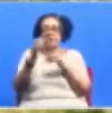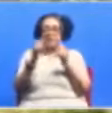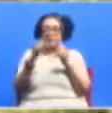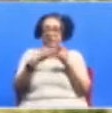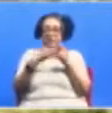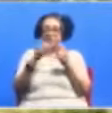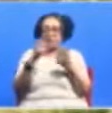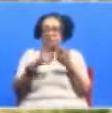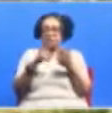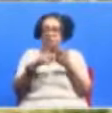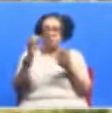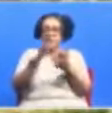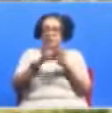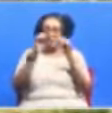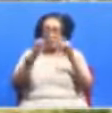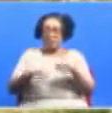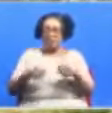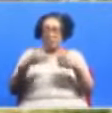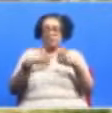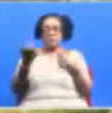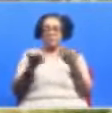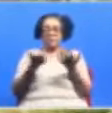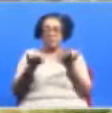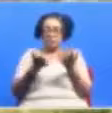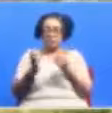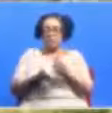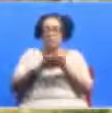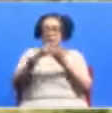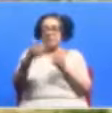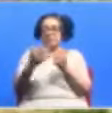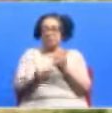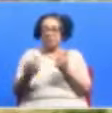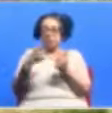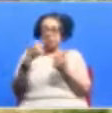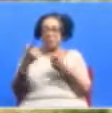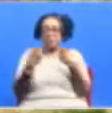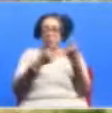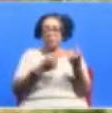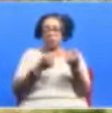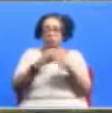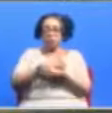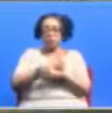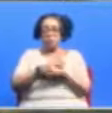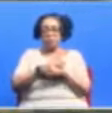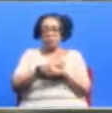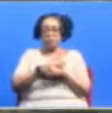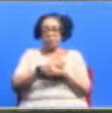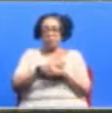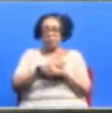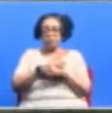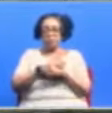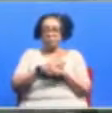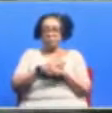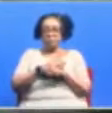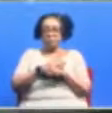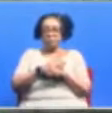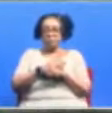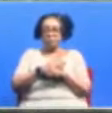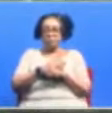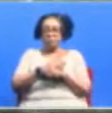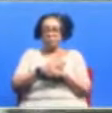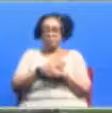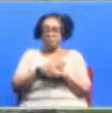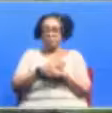miaka 18 waweze kupata kipato na kusaidia hata wale watoto ambao wameweza kuathirika na ulemavu. Ukatokeza